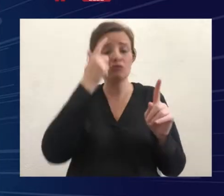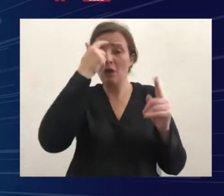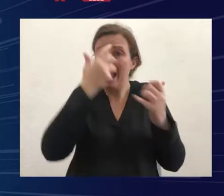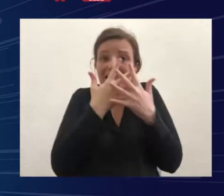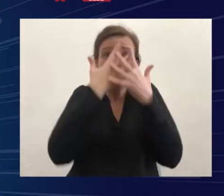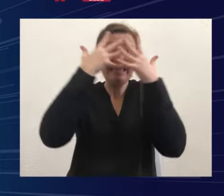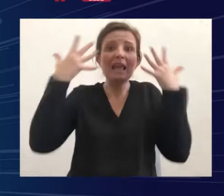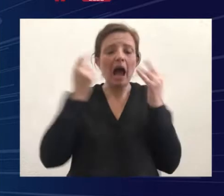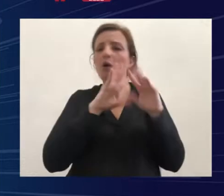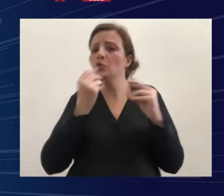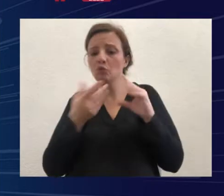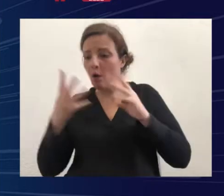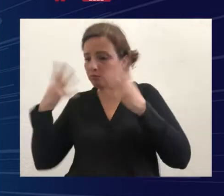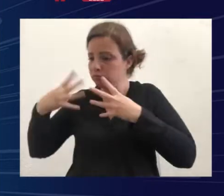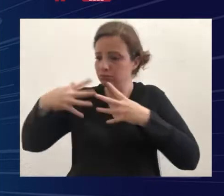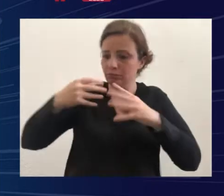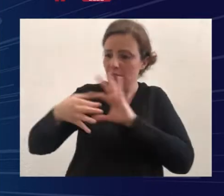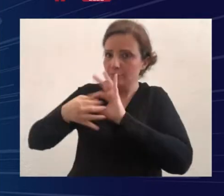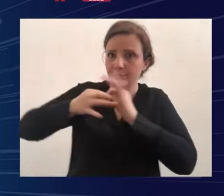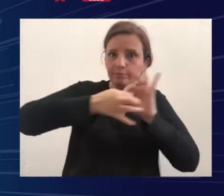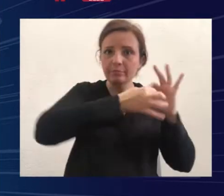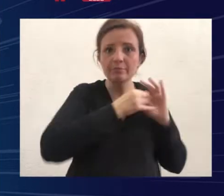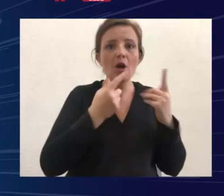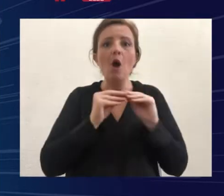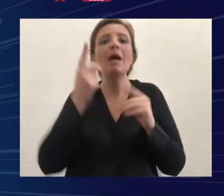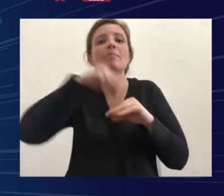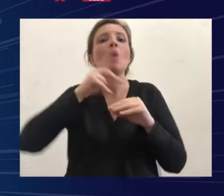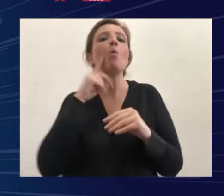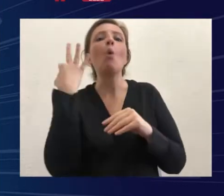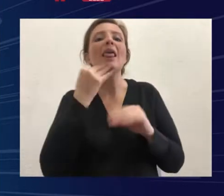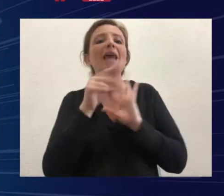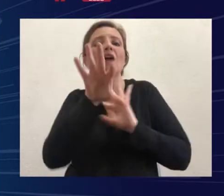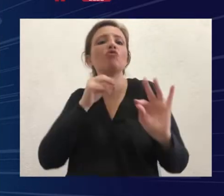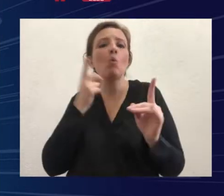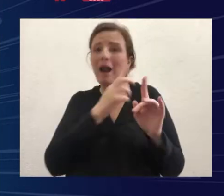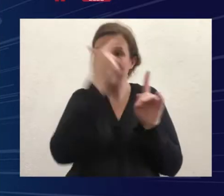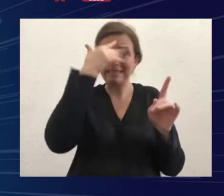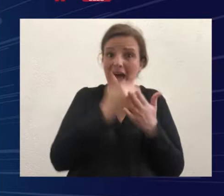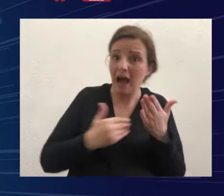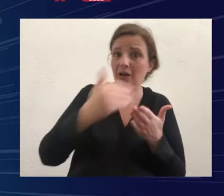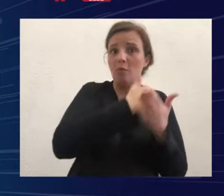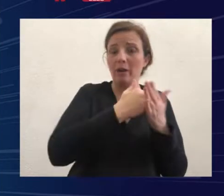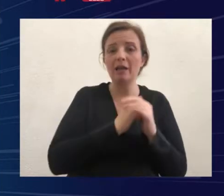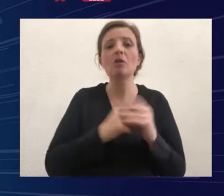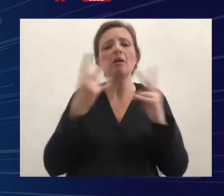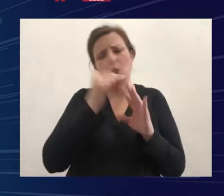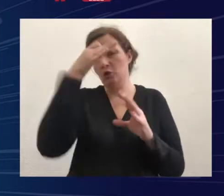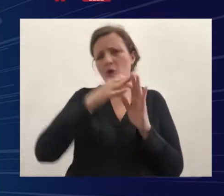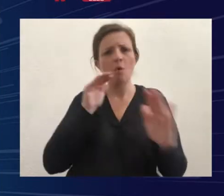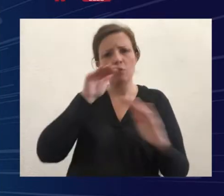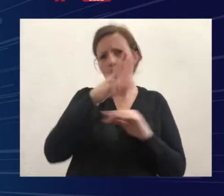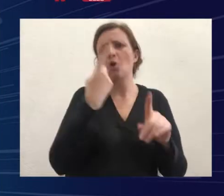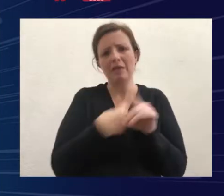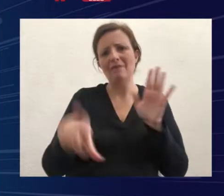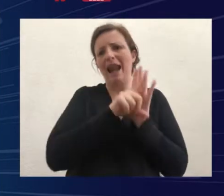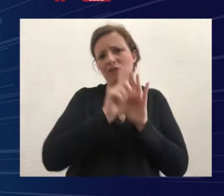chiaro tutto il processo non solo produttivo ma anche qualitativo del prodotto che va a scegliere. Sicuramente ci saranno in